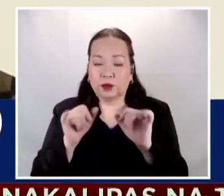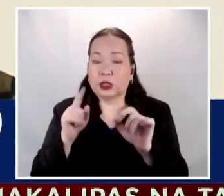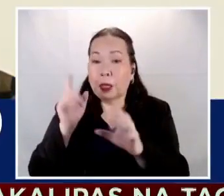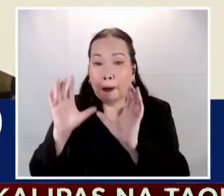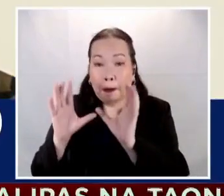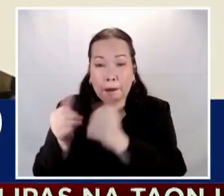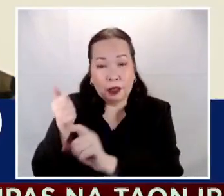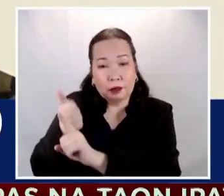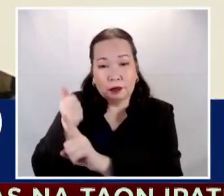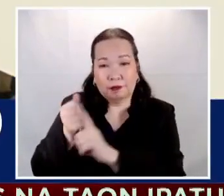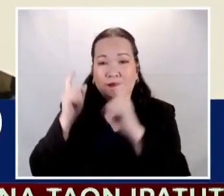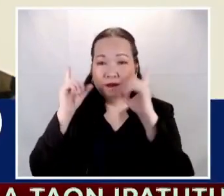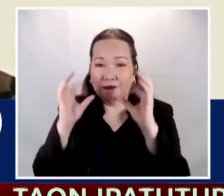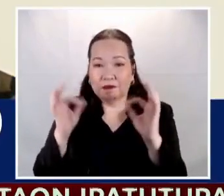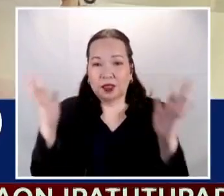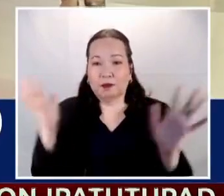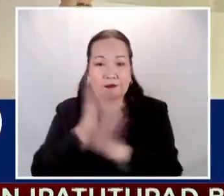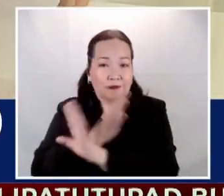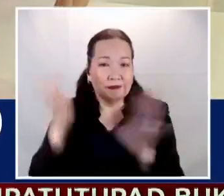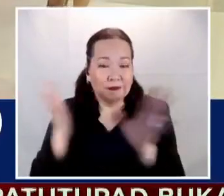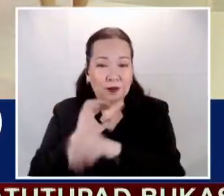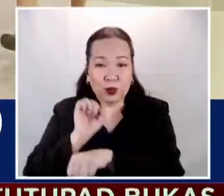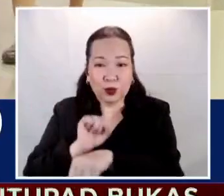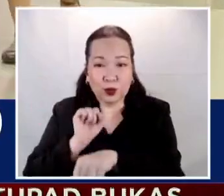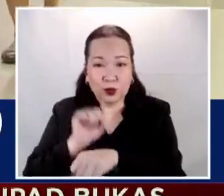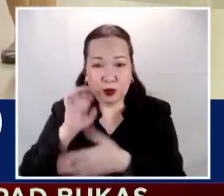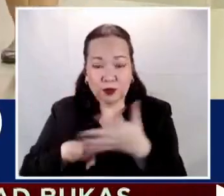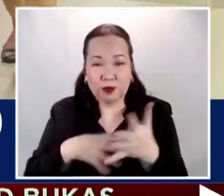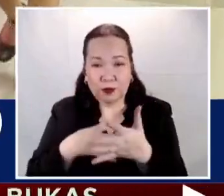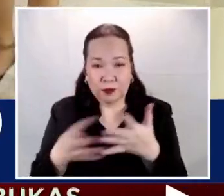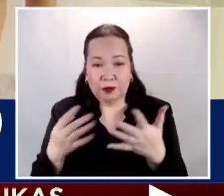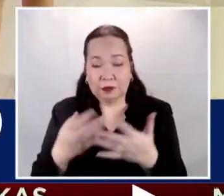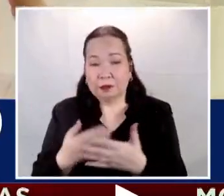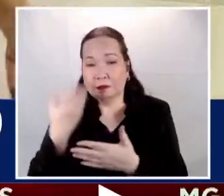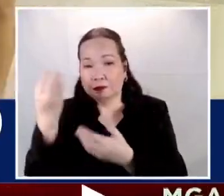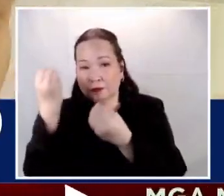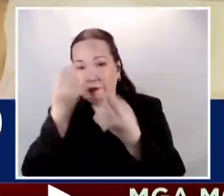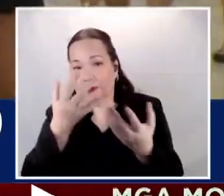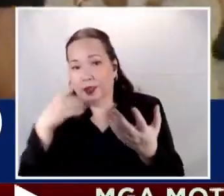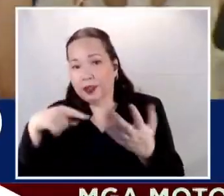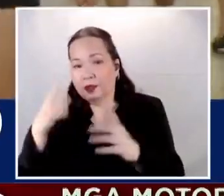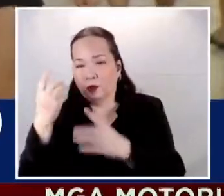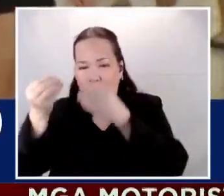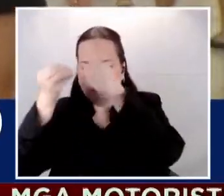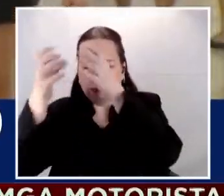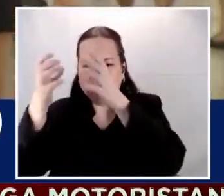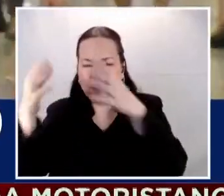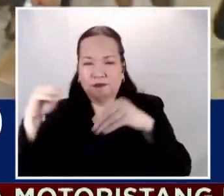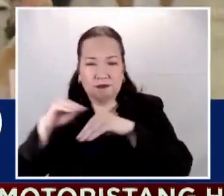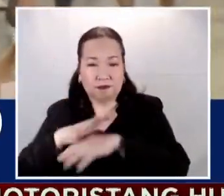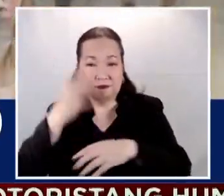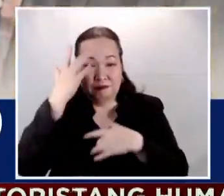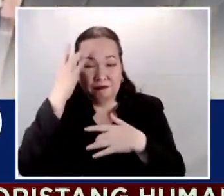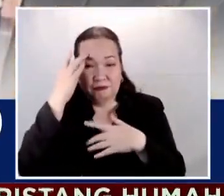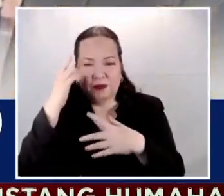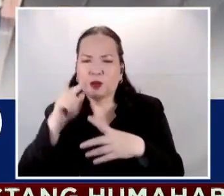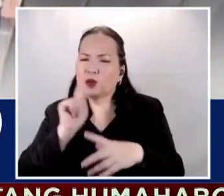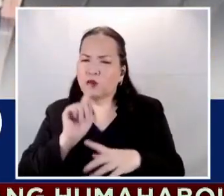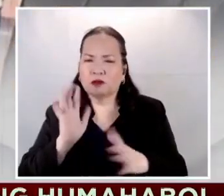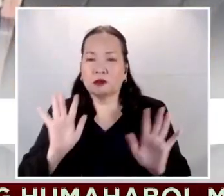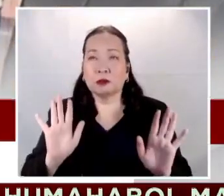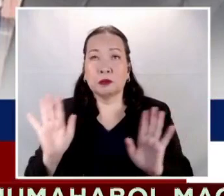ng alternative work arrangements. Paalala naman ng isang infectious disease specialist, huwag magpakakampante. Yung